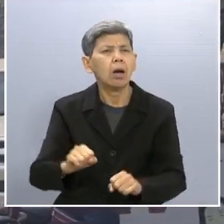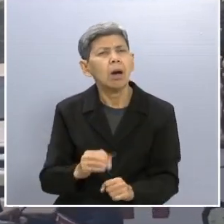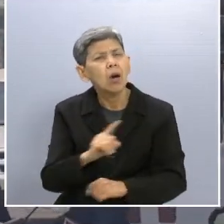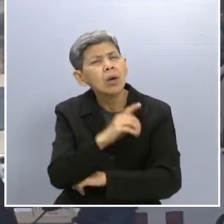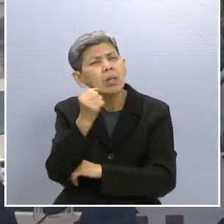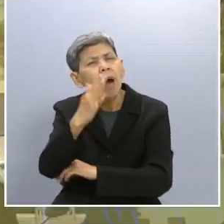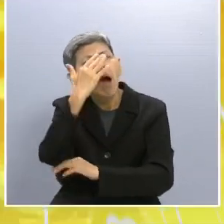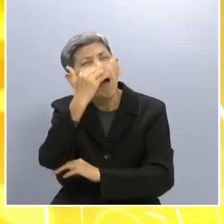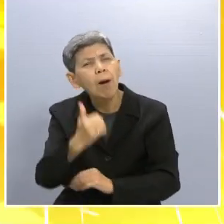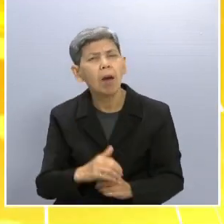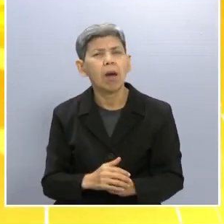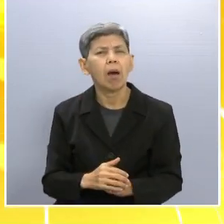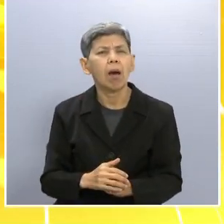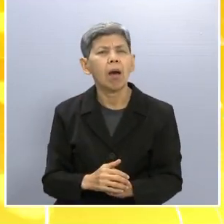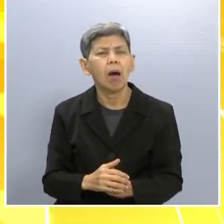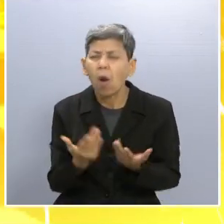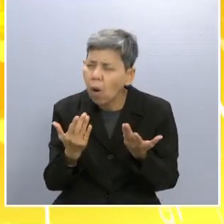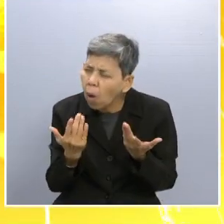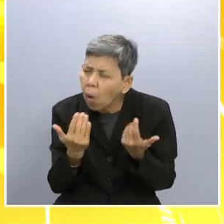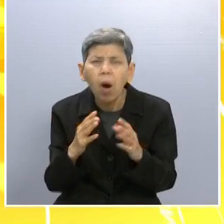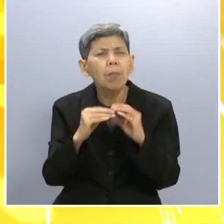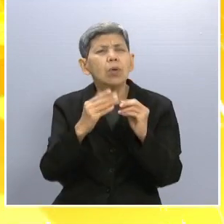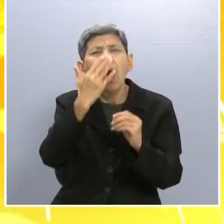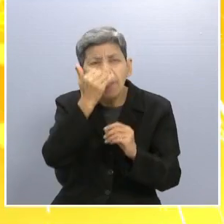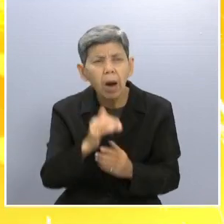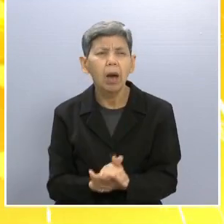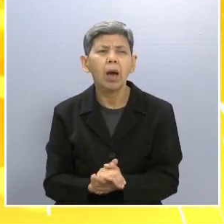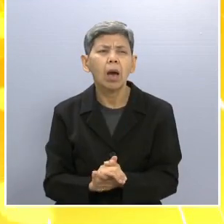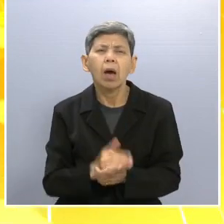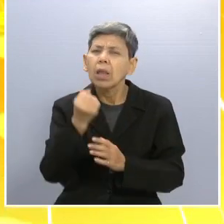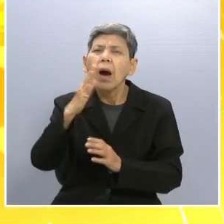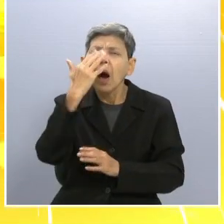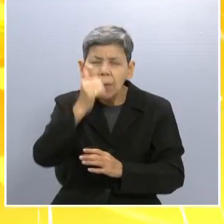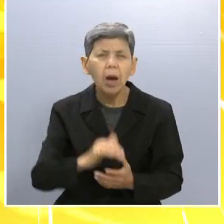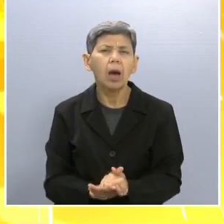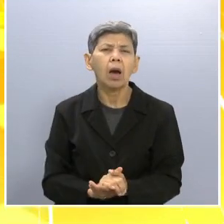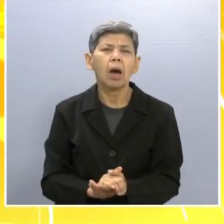มีนาคมทำไมต้องรอประชุมกรรมการแห่งชาติ 15มีนาคมไม่เข้าใจ